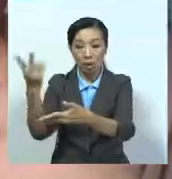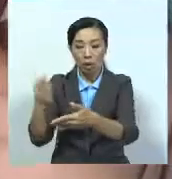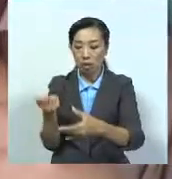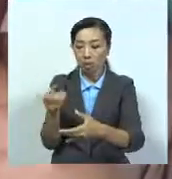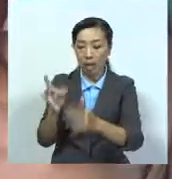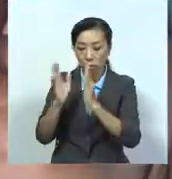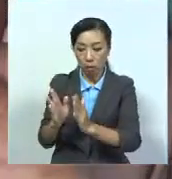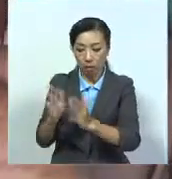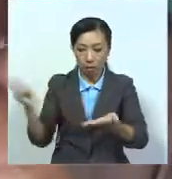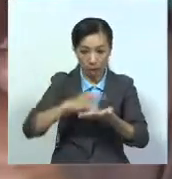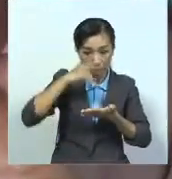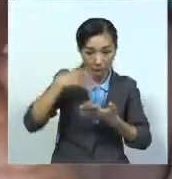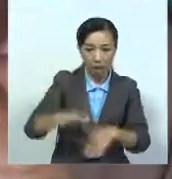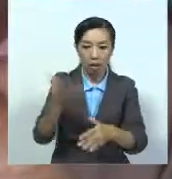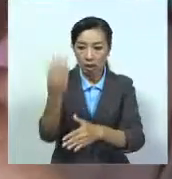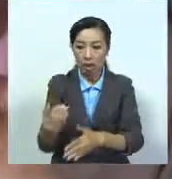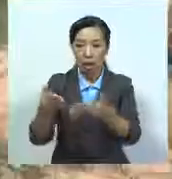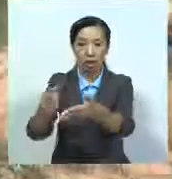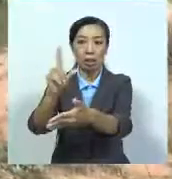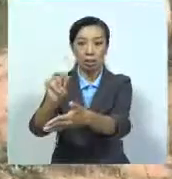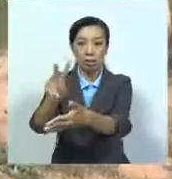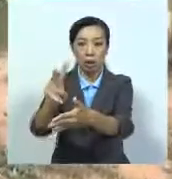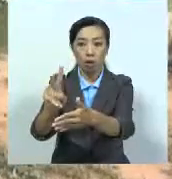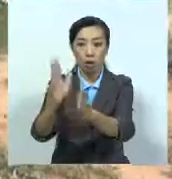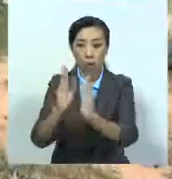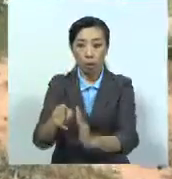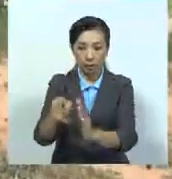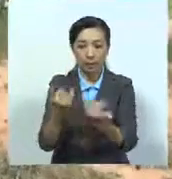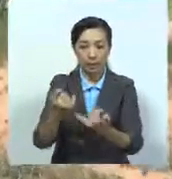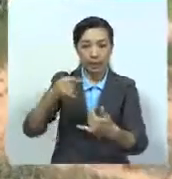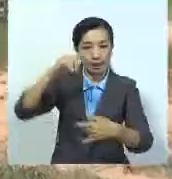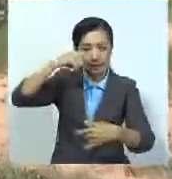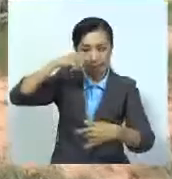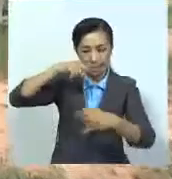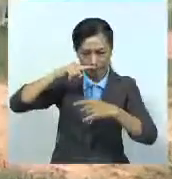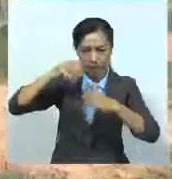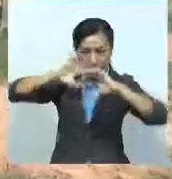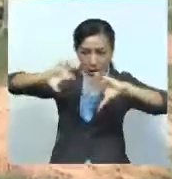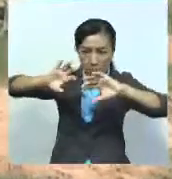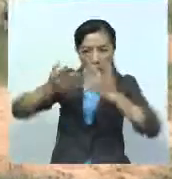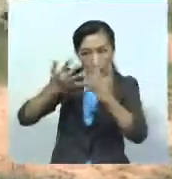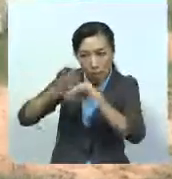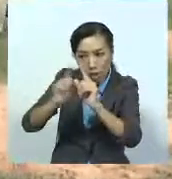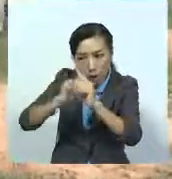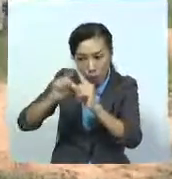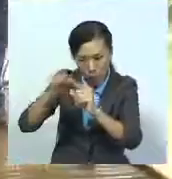ะขณะนี้อยู่ระหว่างการประสานให้ความช่วยเหลือแล้วก็นำตัวกลับส่งประเทศไทยต่อไปค่ะ